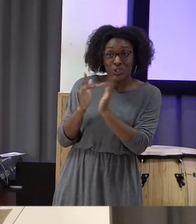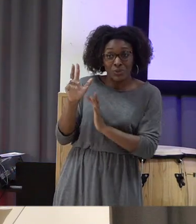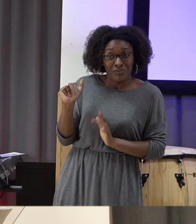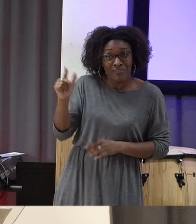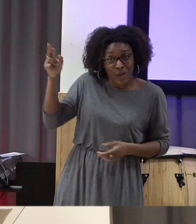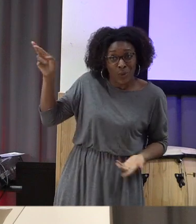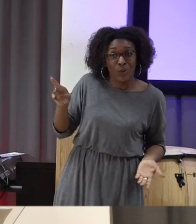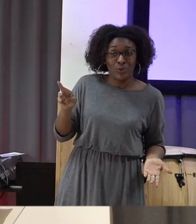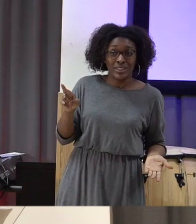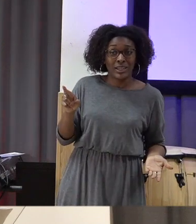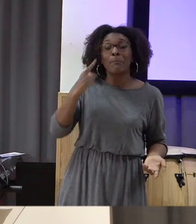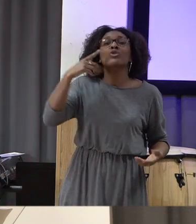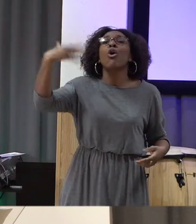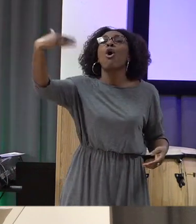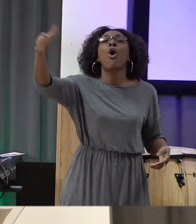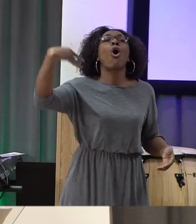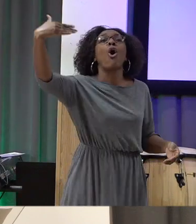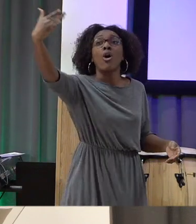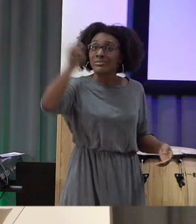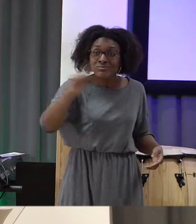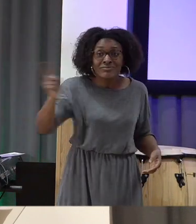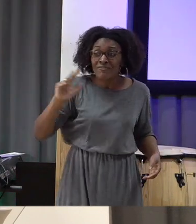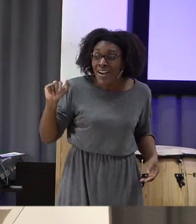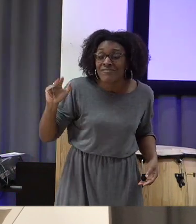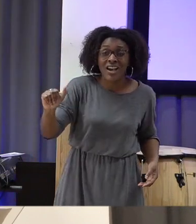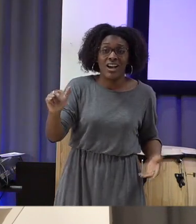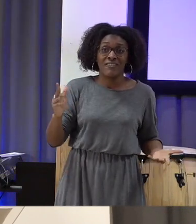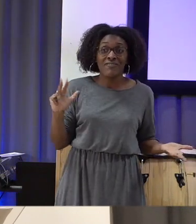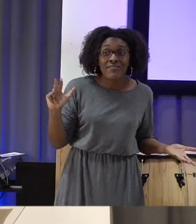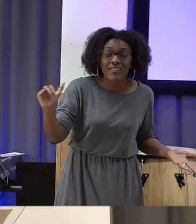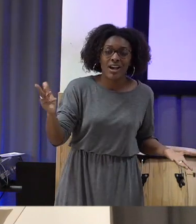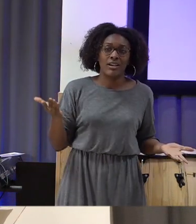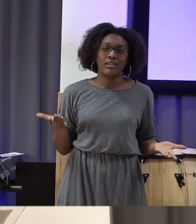pas tarder. Au nom de Jésus-Christ.